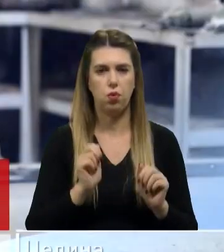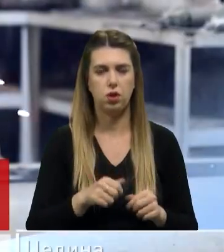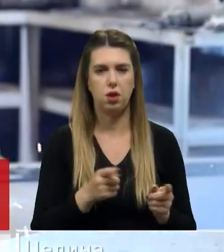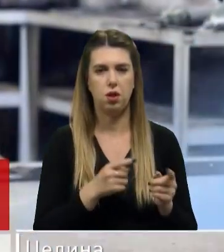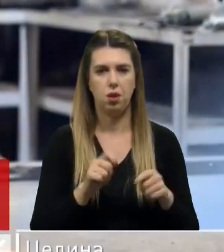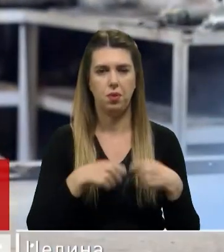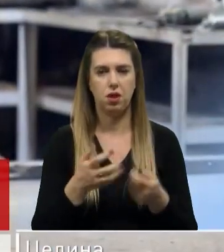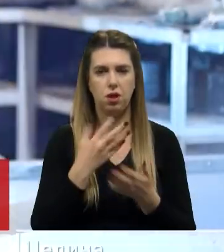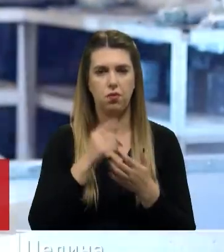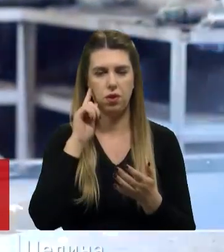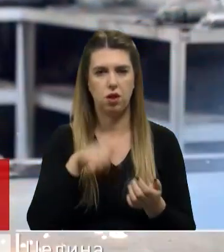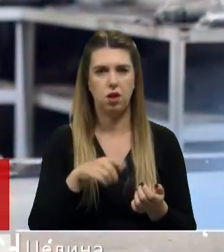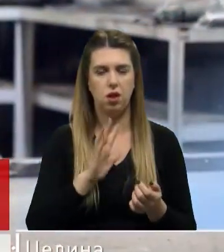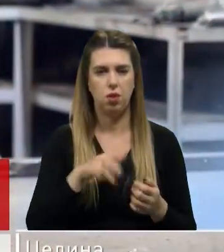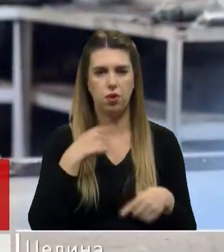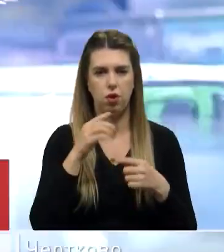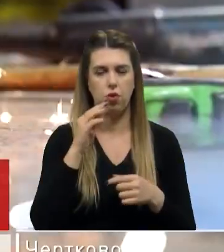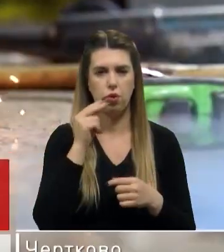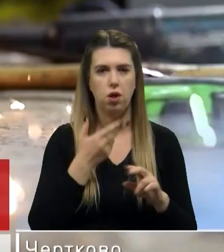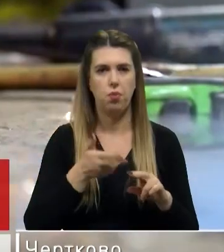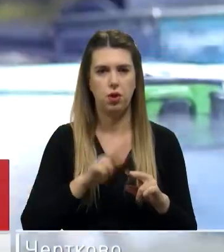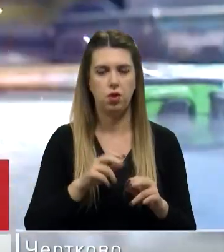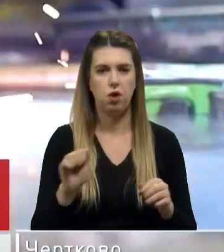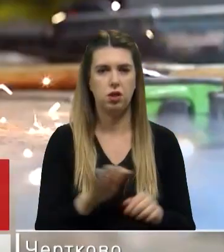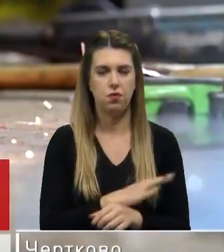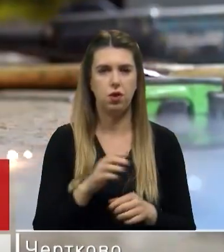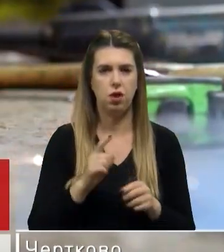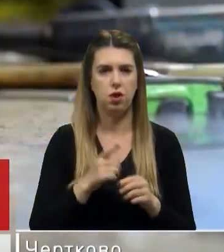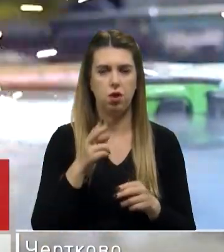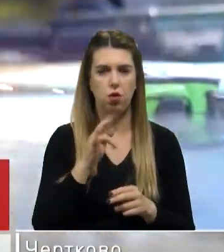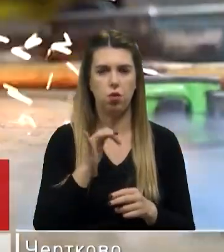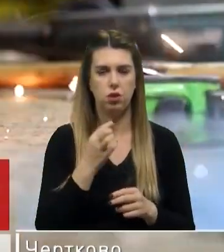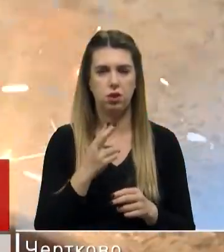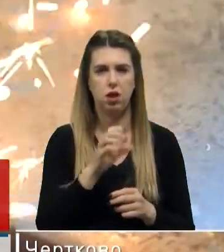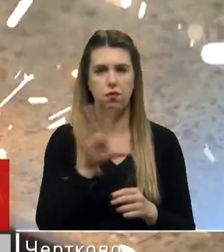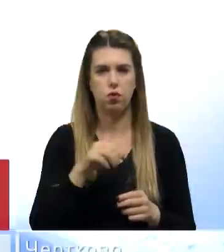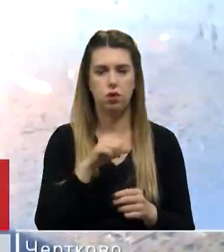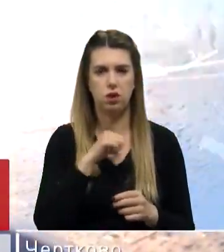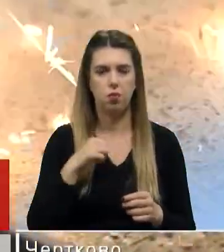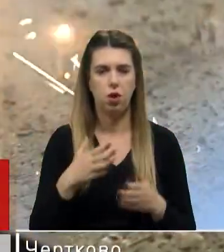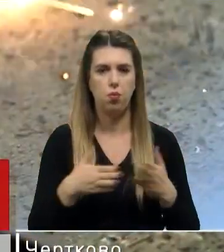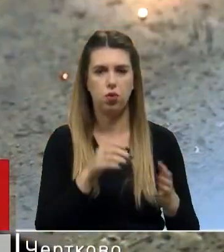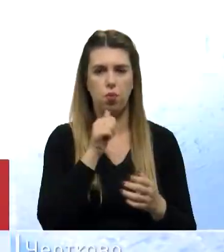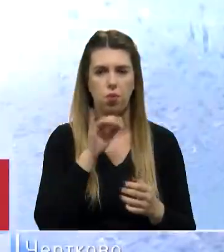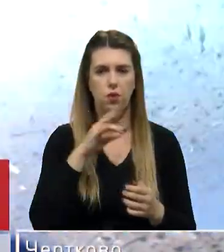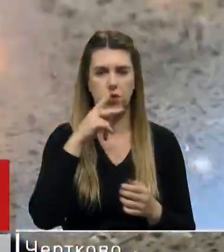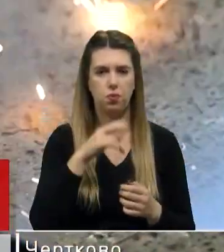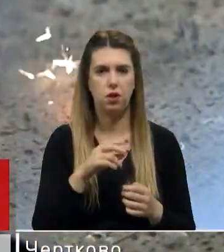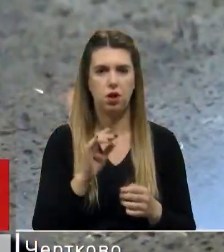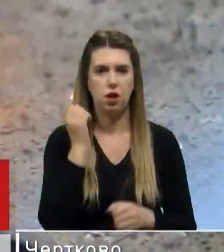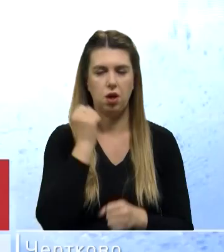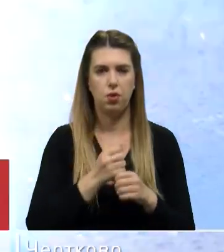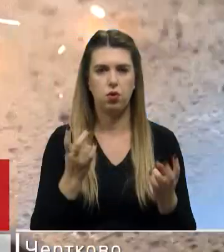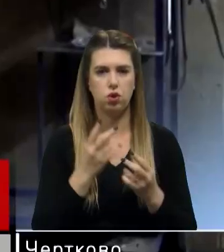передать свои навыки и умения, не было, говорит мужчина. Поэтому осваивать кузнечное дело приходилось самому, путем проб и ошибок. Дмитрий